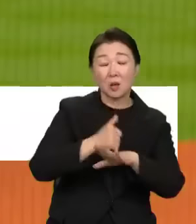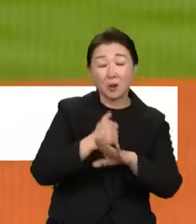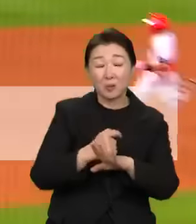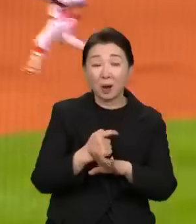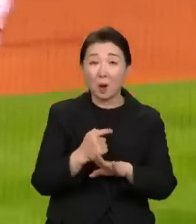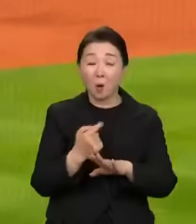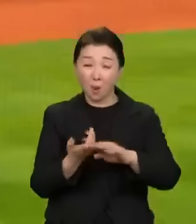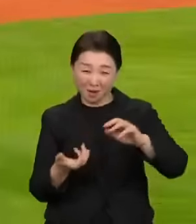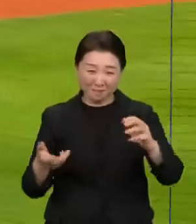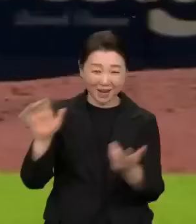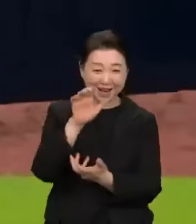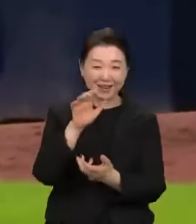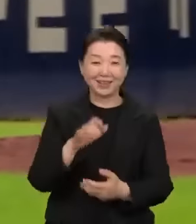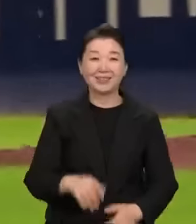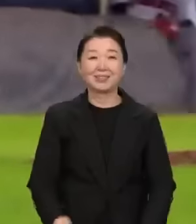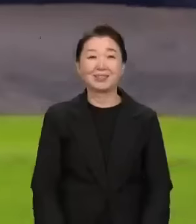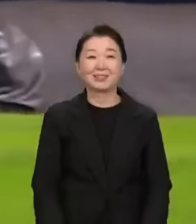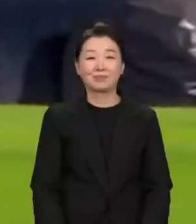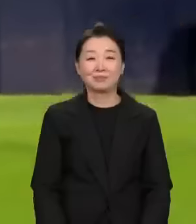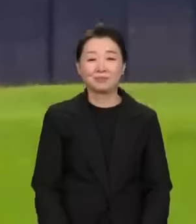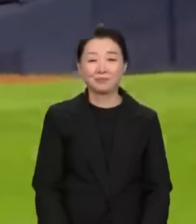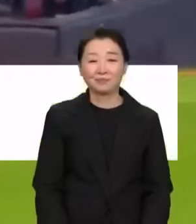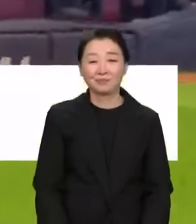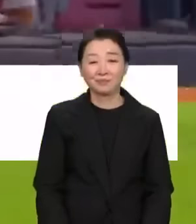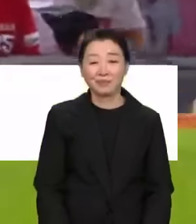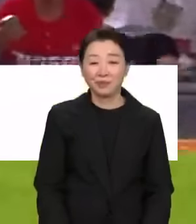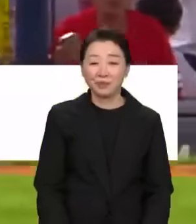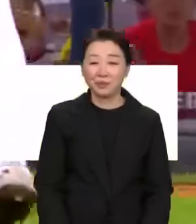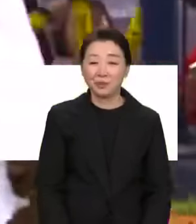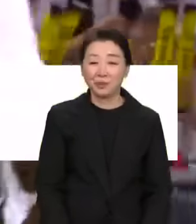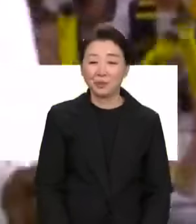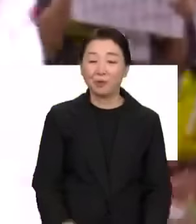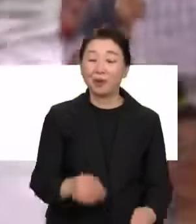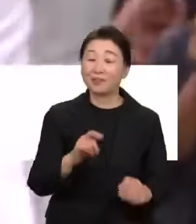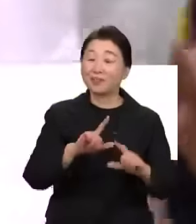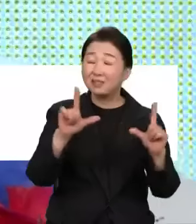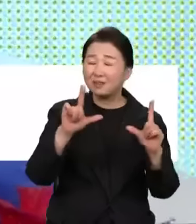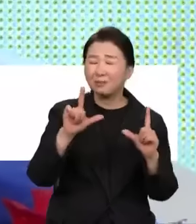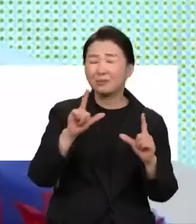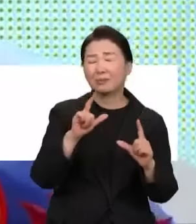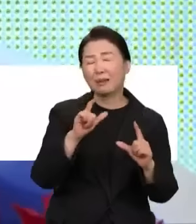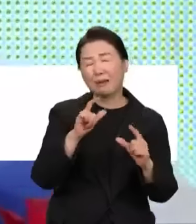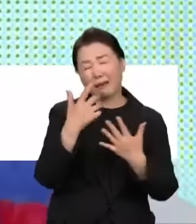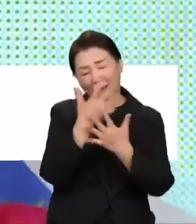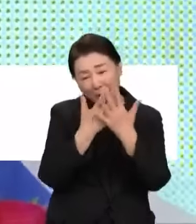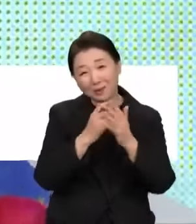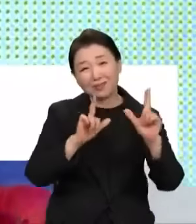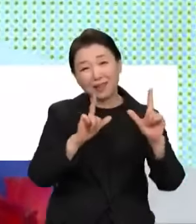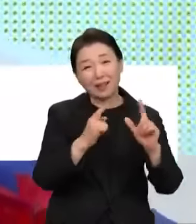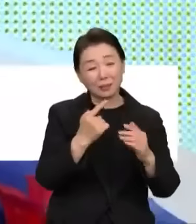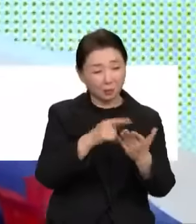같은 반전을 이뤄냈습니다. 그런 날들이 항상 떠오르는 사람들한테 지금의 저를